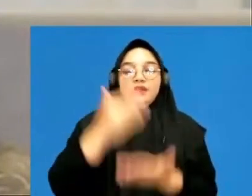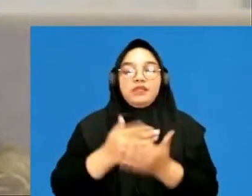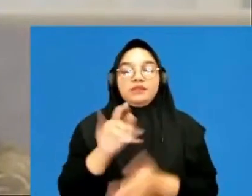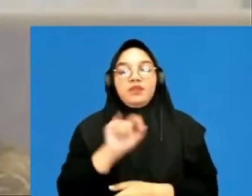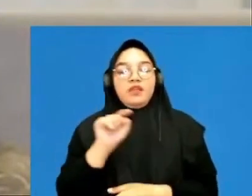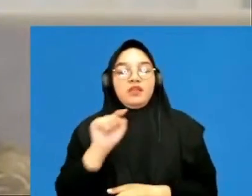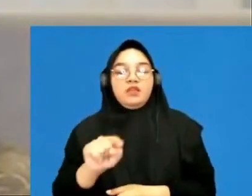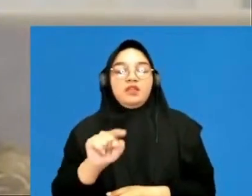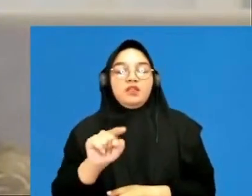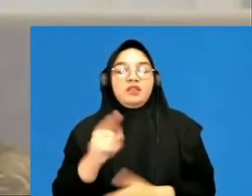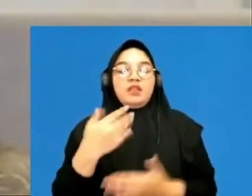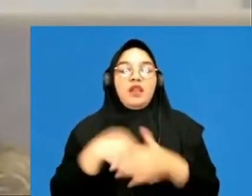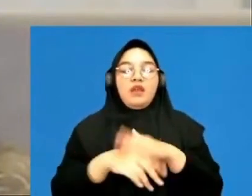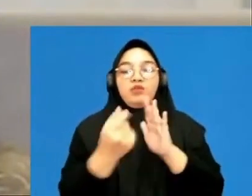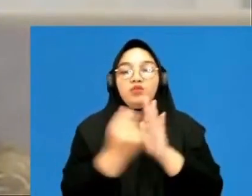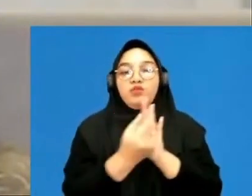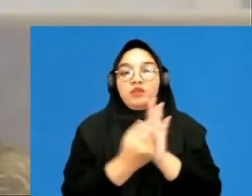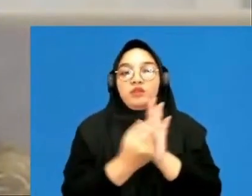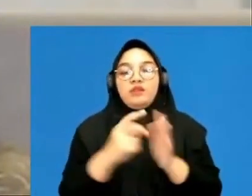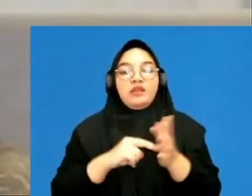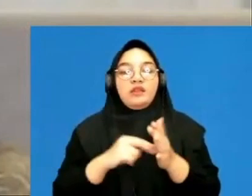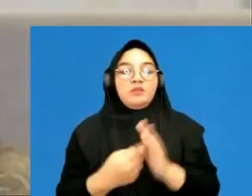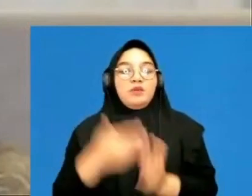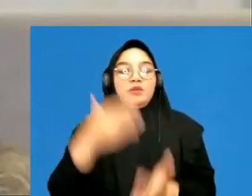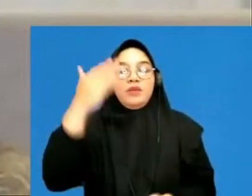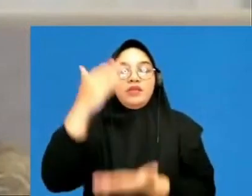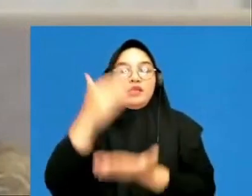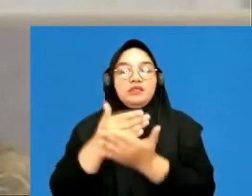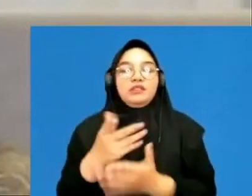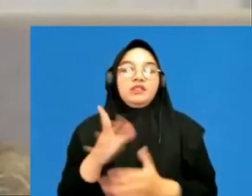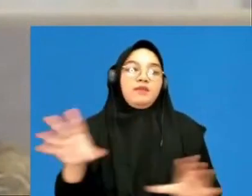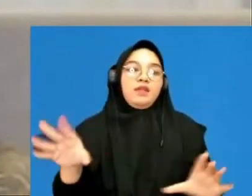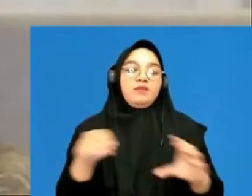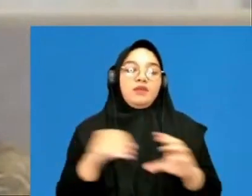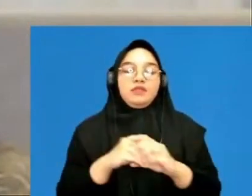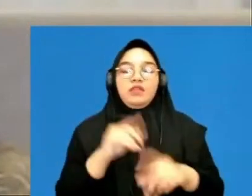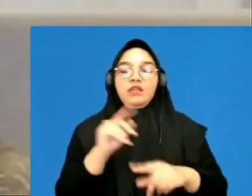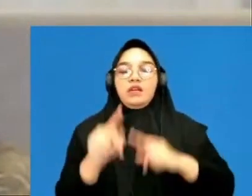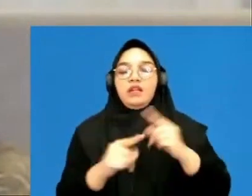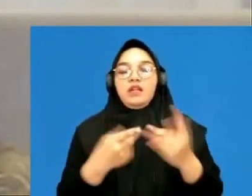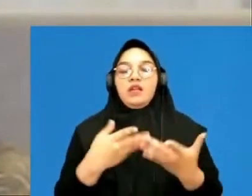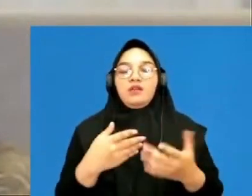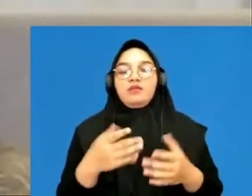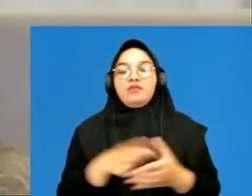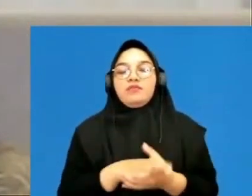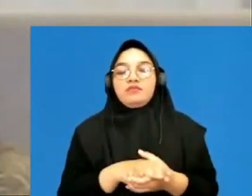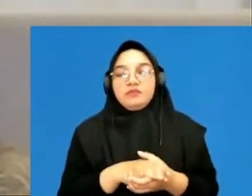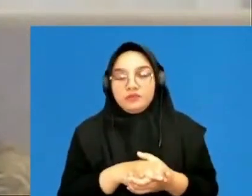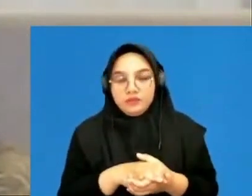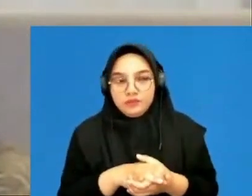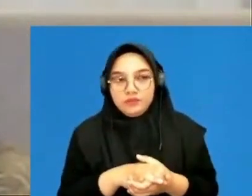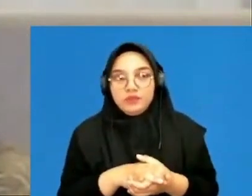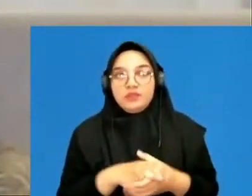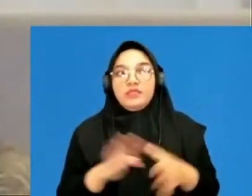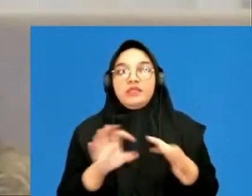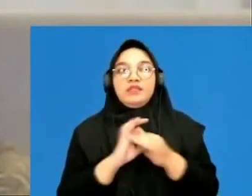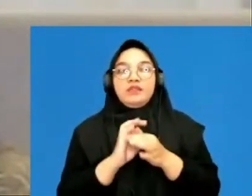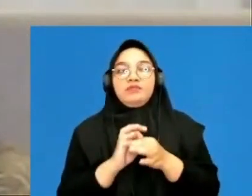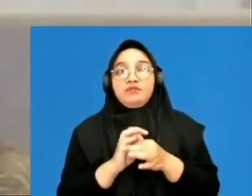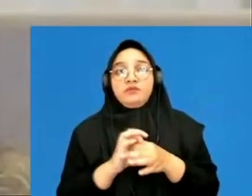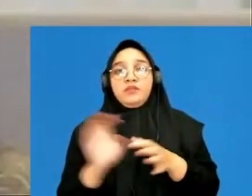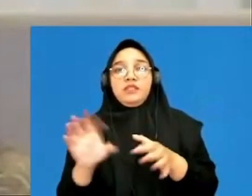itu diundang-undang itu membatasi partisipasi tapi kalau integritas tidak lebih dini dibentuk